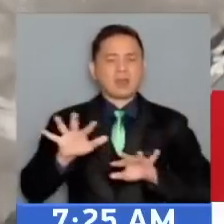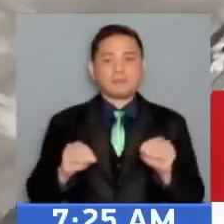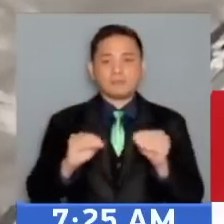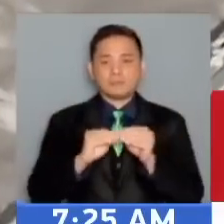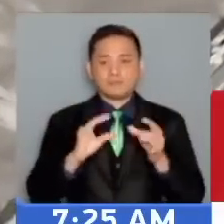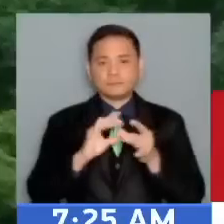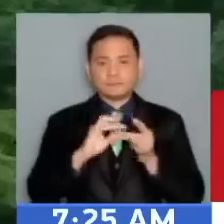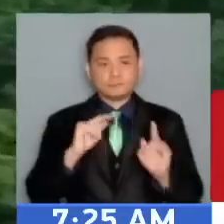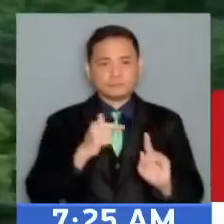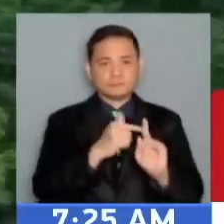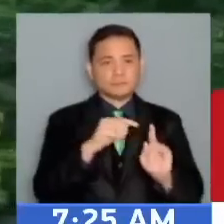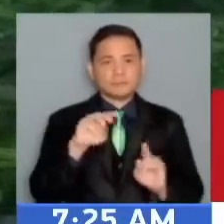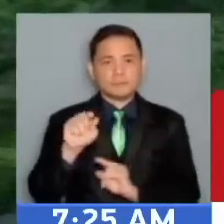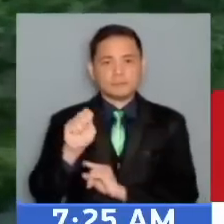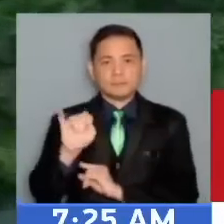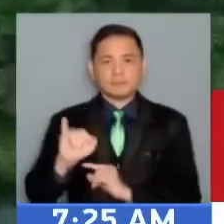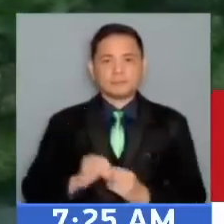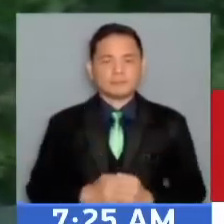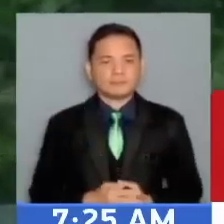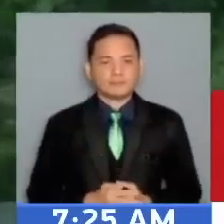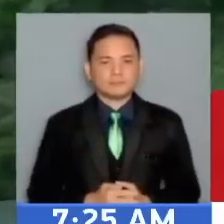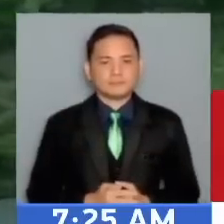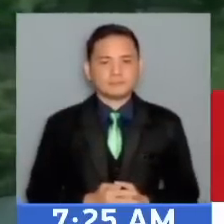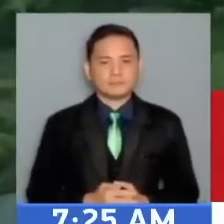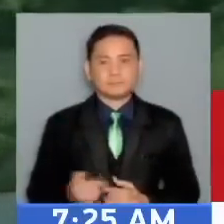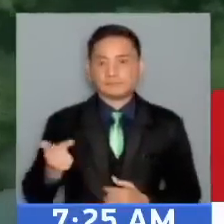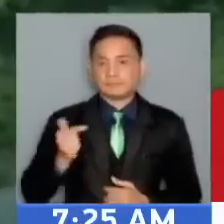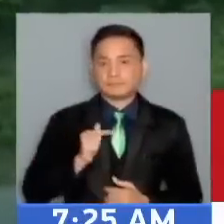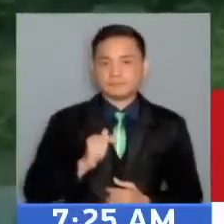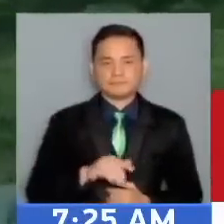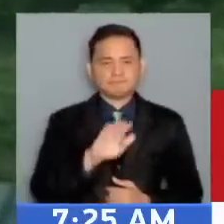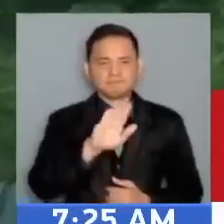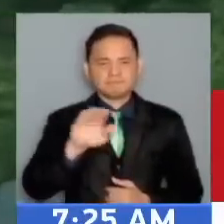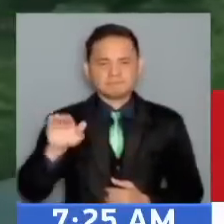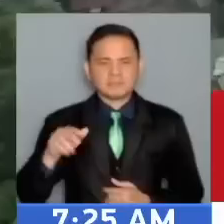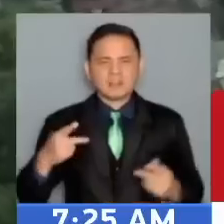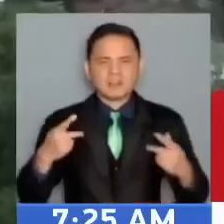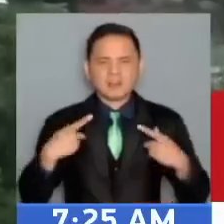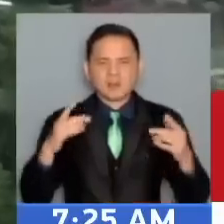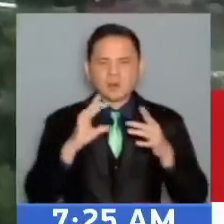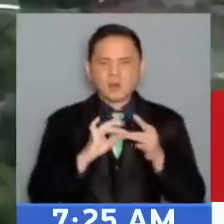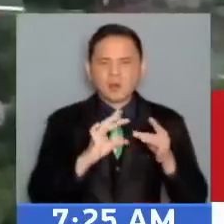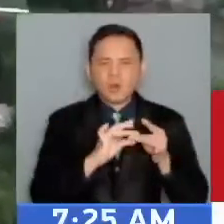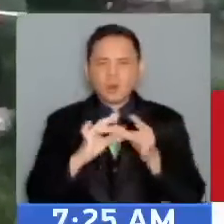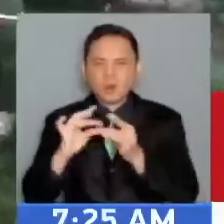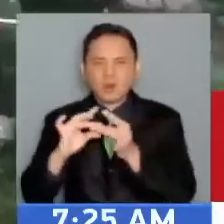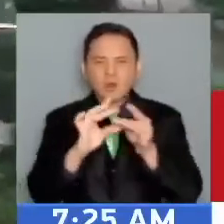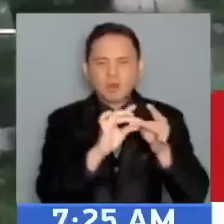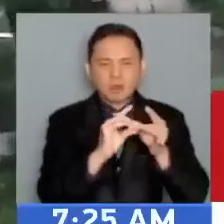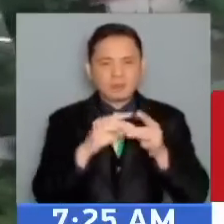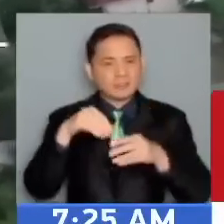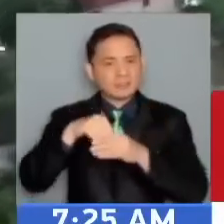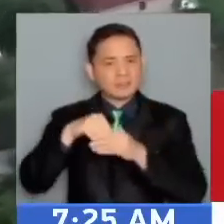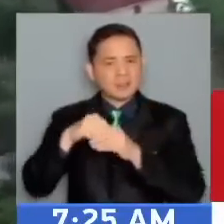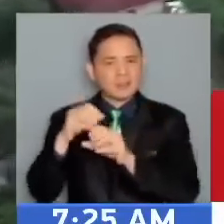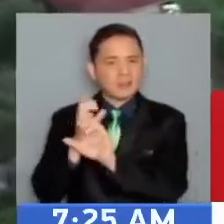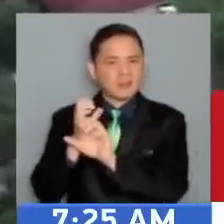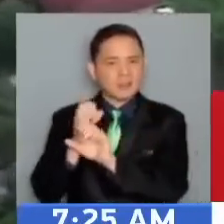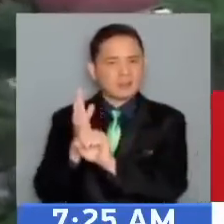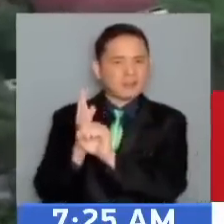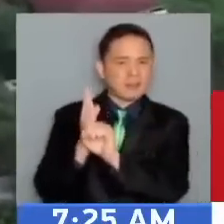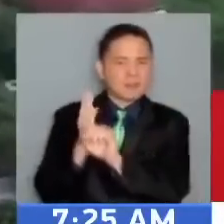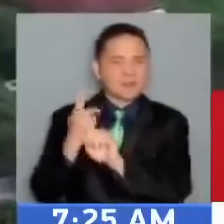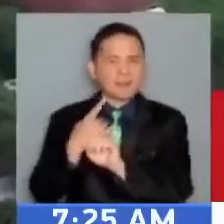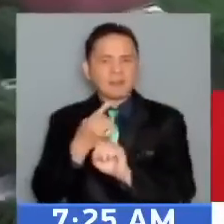May mga insidente ng pambabastos na nangyayari raw sa mga pampublikong sasakyan. Gusto itong matigil ng LTFRB kaya sa inilabas